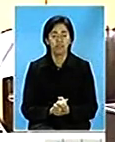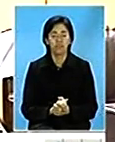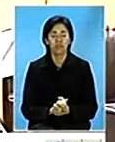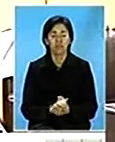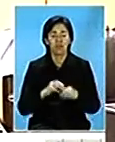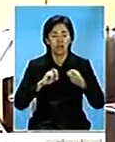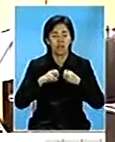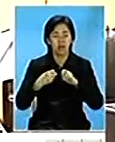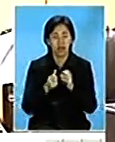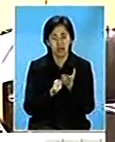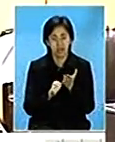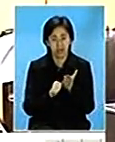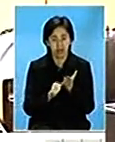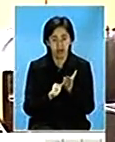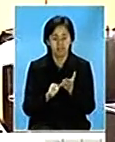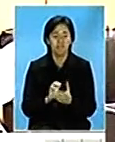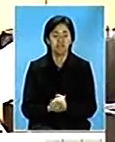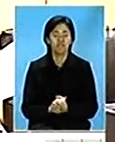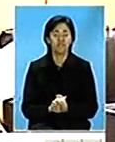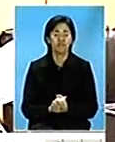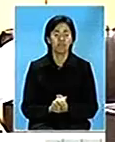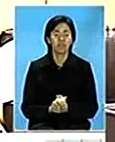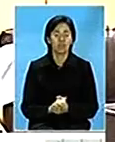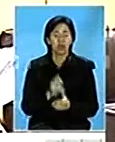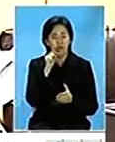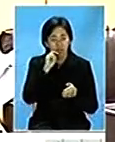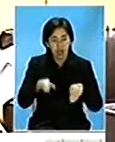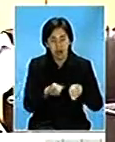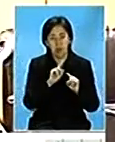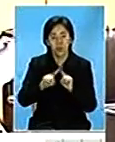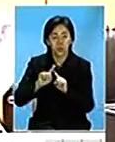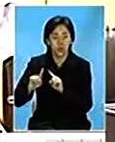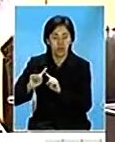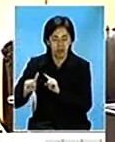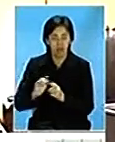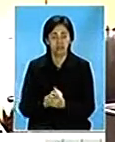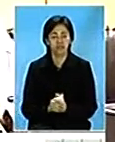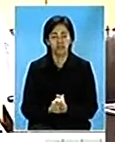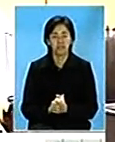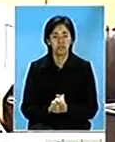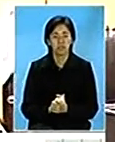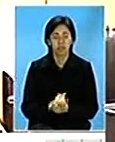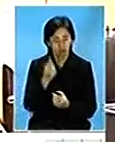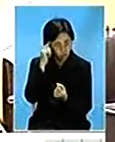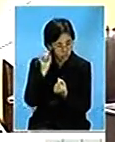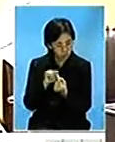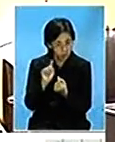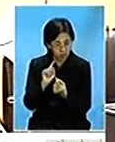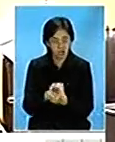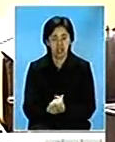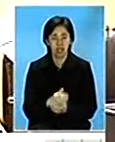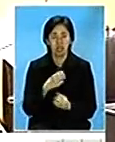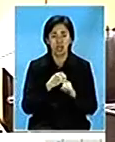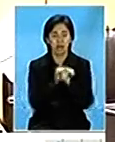แก้ไขแม่น้ำลำคลองต่างๆเพื่อวัตถุในการป้